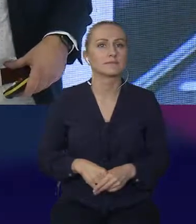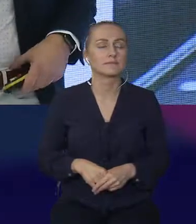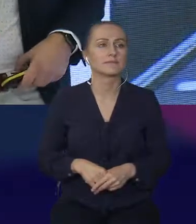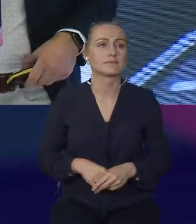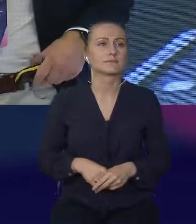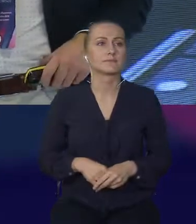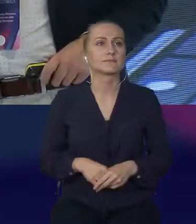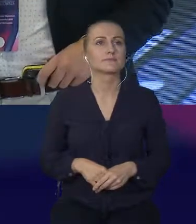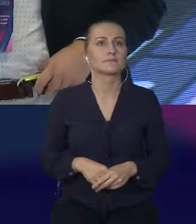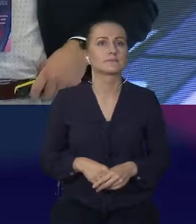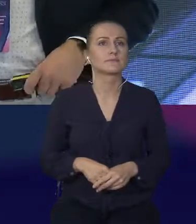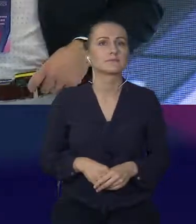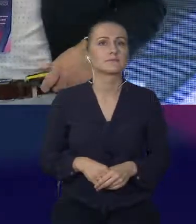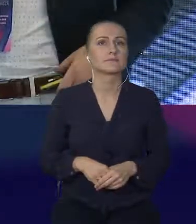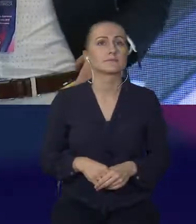Tak.